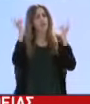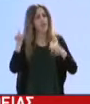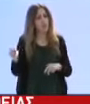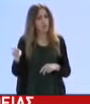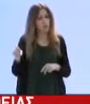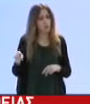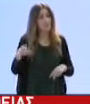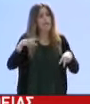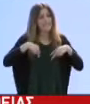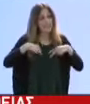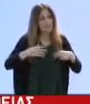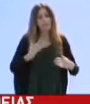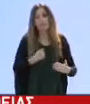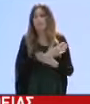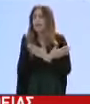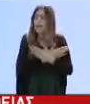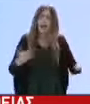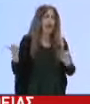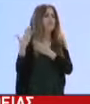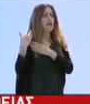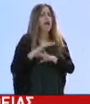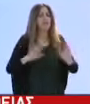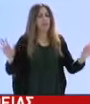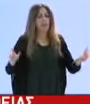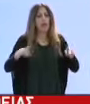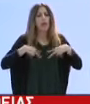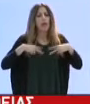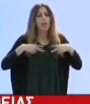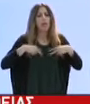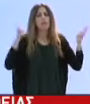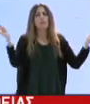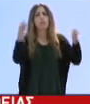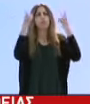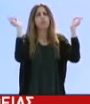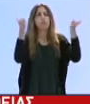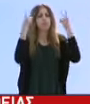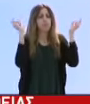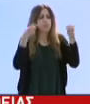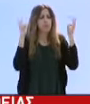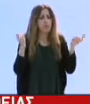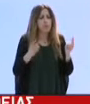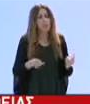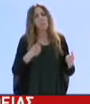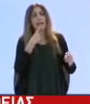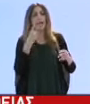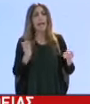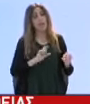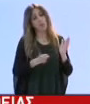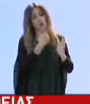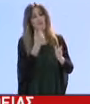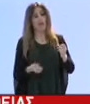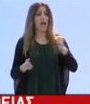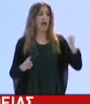εγκληματικές. Ο τυχοδιοκτισμός και η ανικανότητα της πρώτης φοράς αριστερά μας